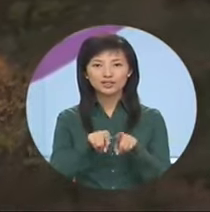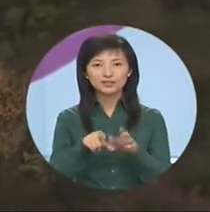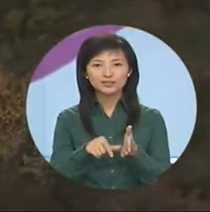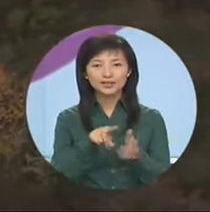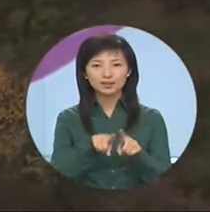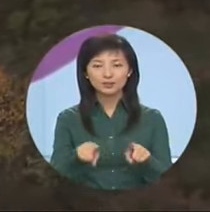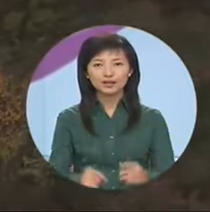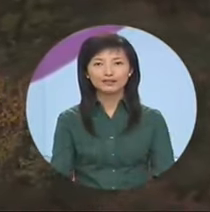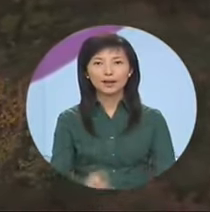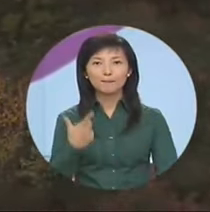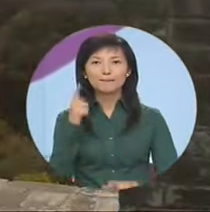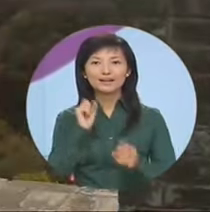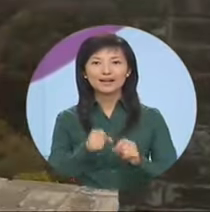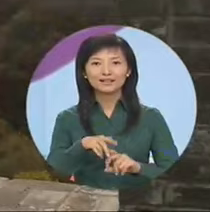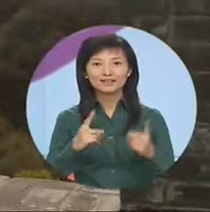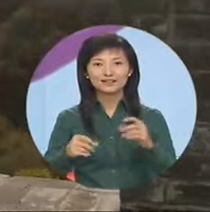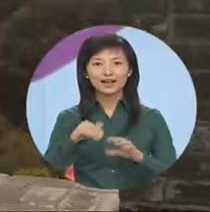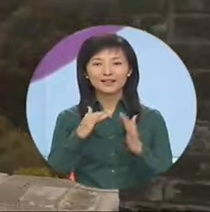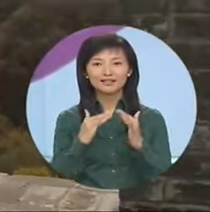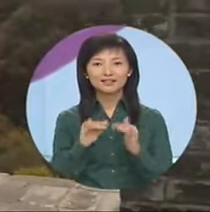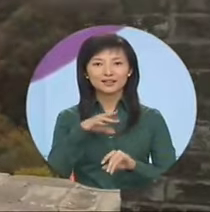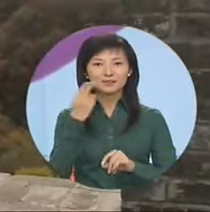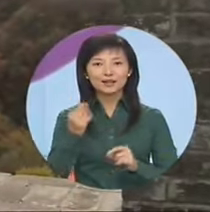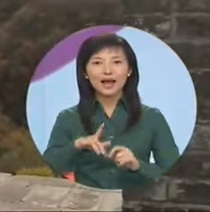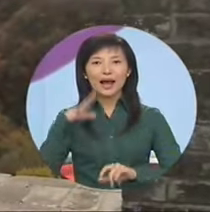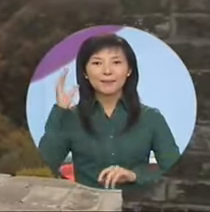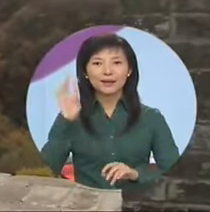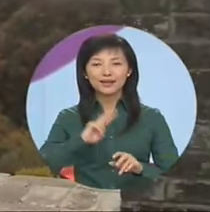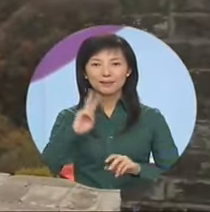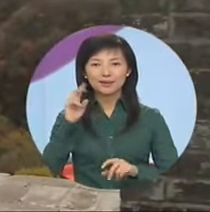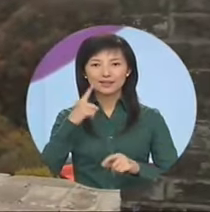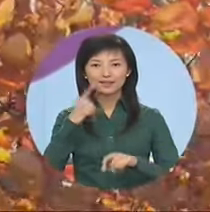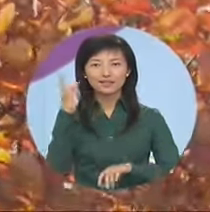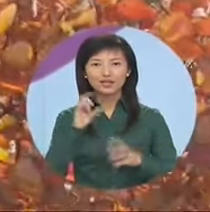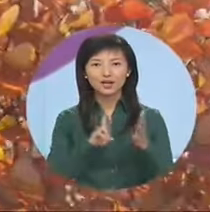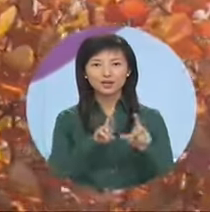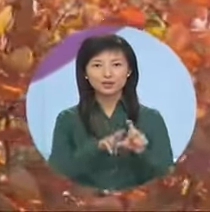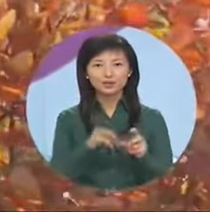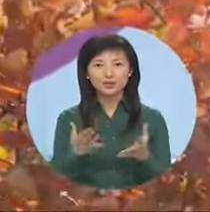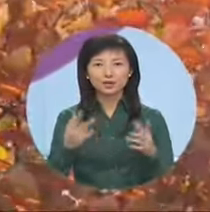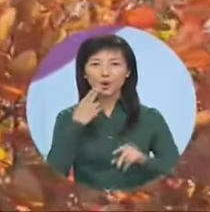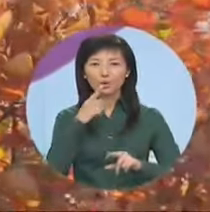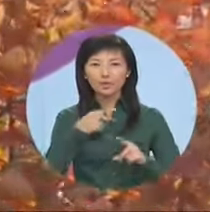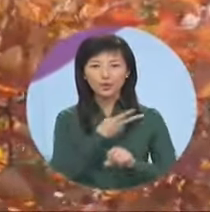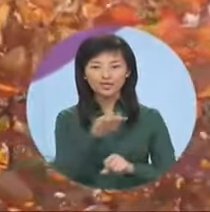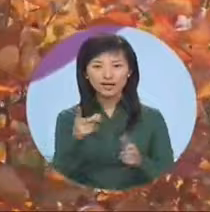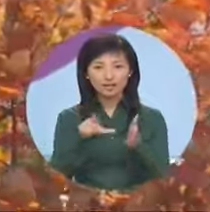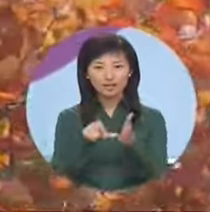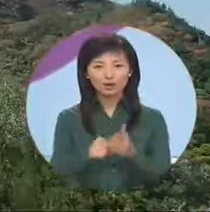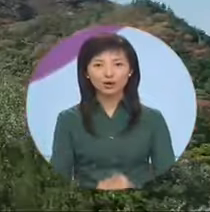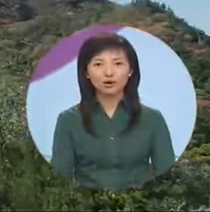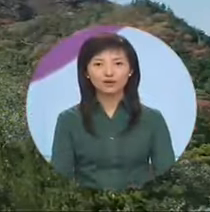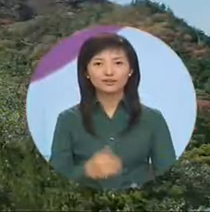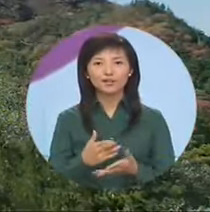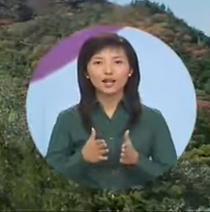目前八达岭、居庸关、戒台寺、上方山等海拔200米以上的山区都已进入红叶观赏期。此外，